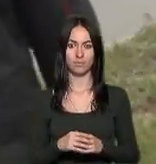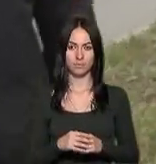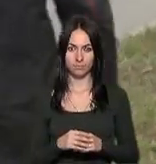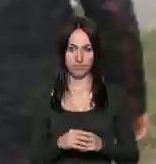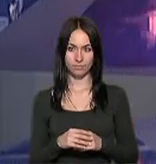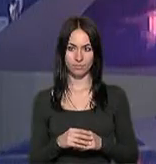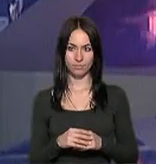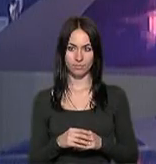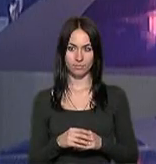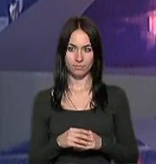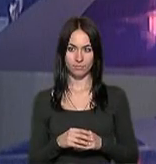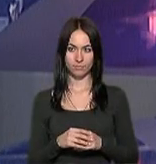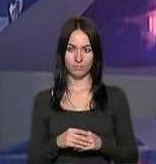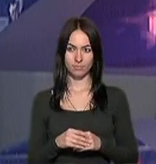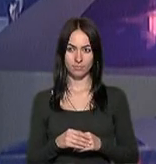Харків.